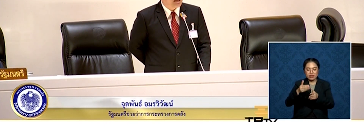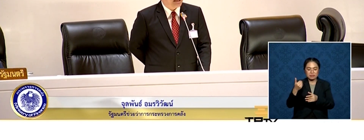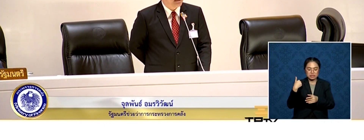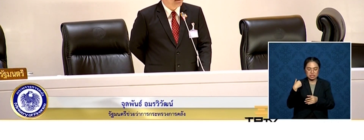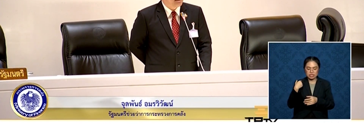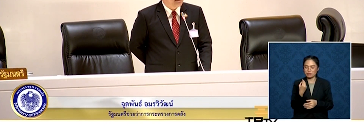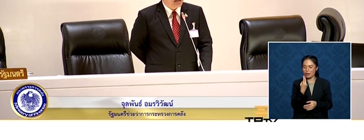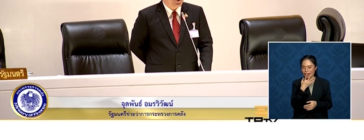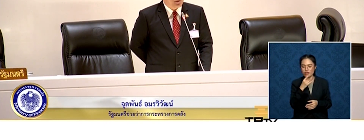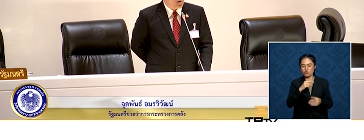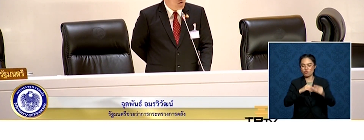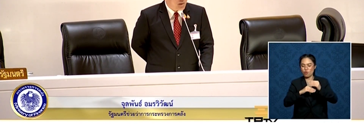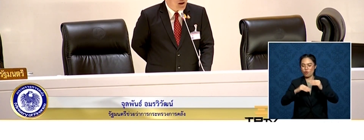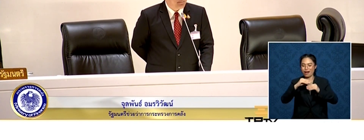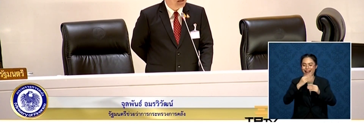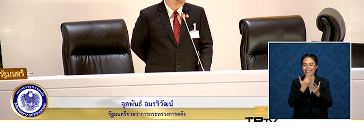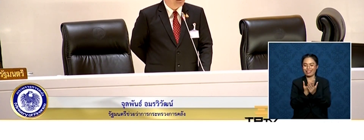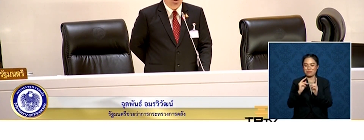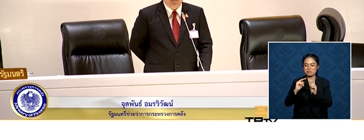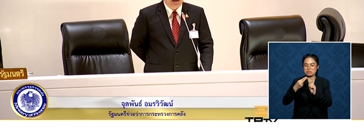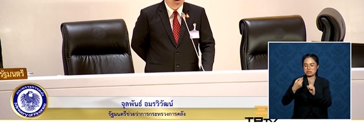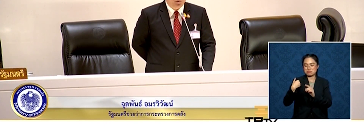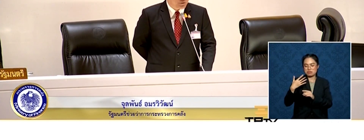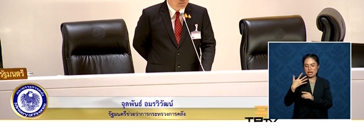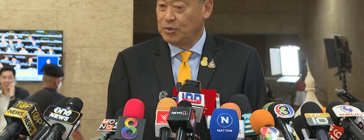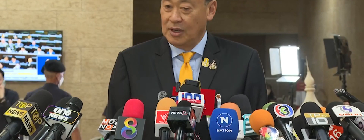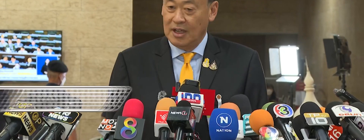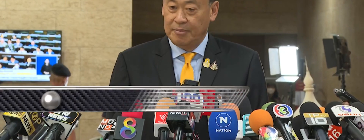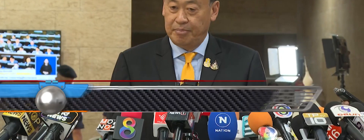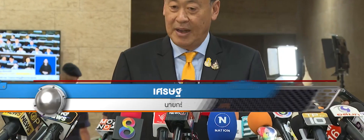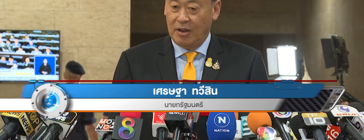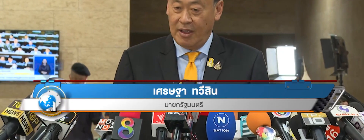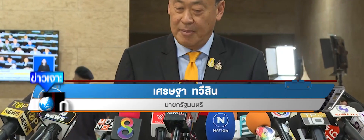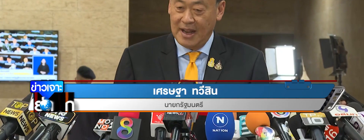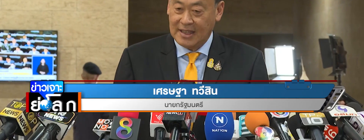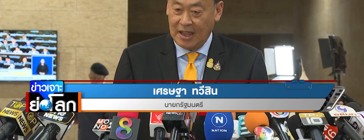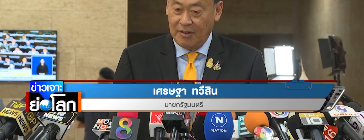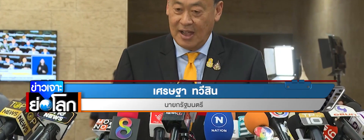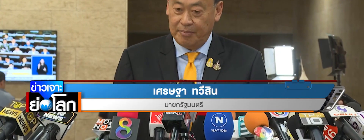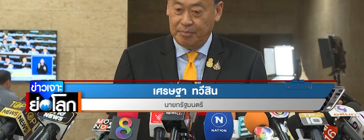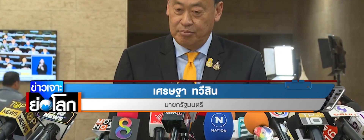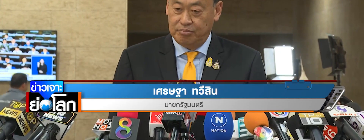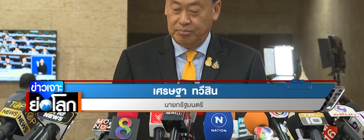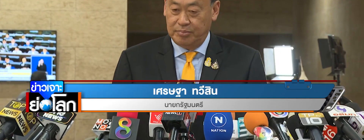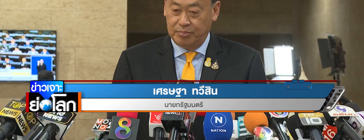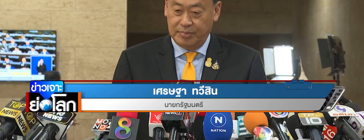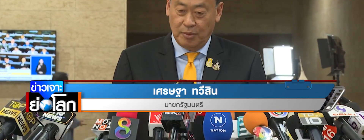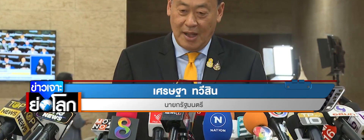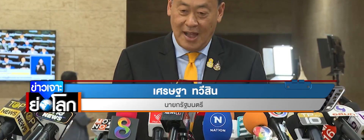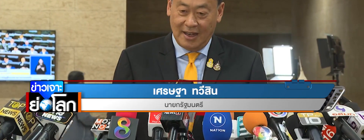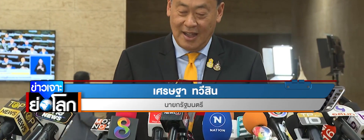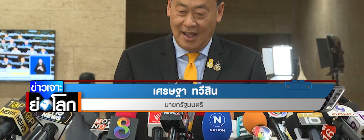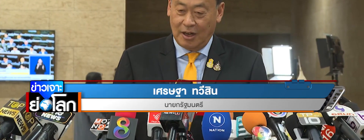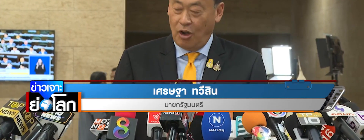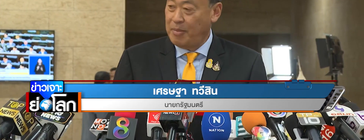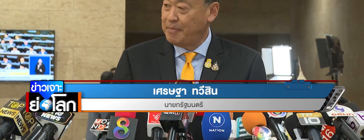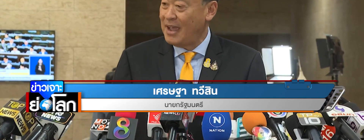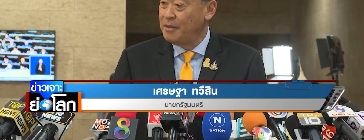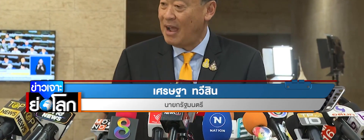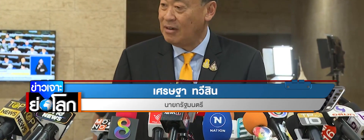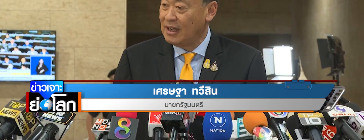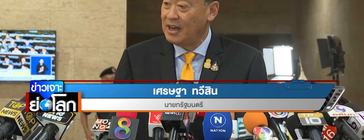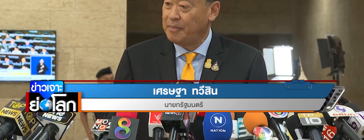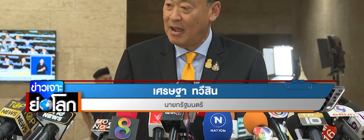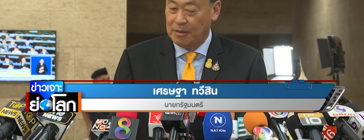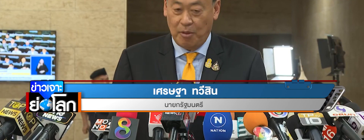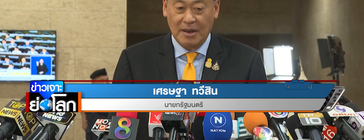อลวอลเล็ตในส่วนของงบประมาณแผ่นดินปี2567 ส่วนเรื่องเป็ดง่อยก็ไม่แน่ใจว่าคลอนพาไปหรือ